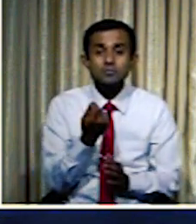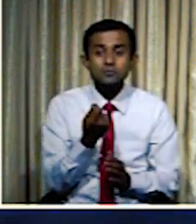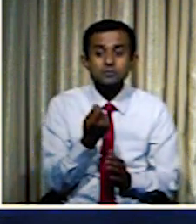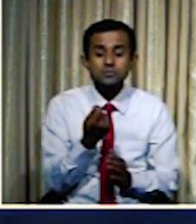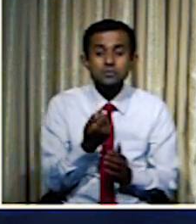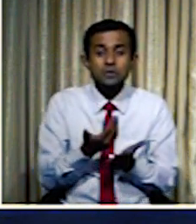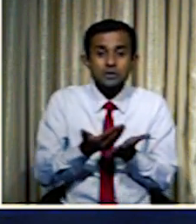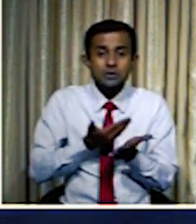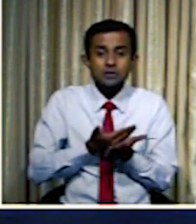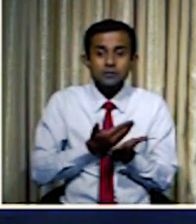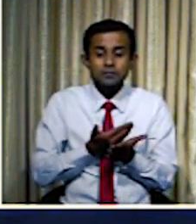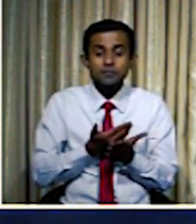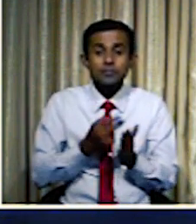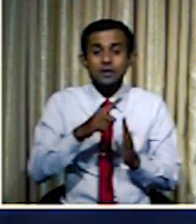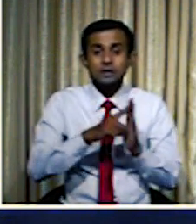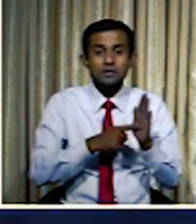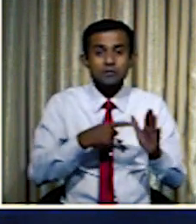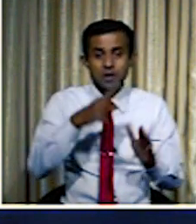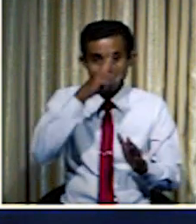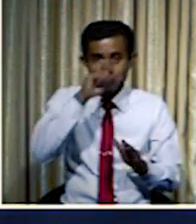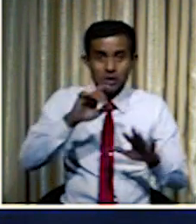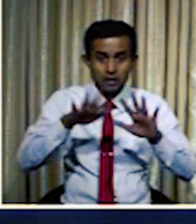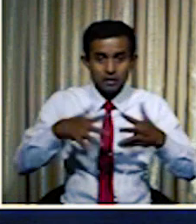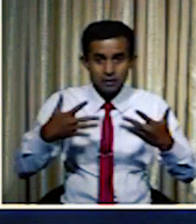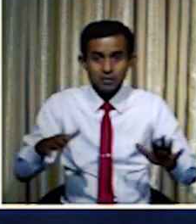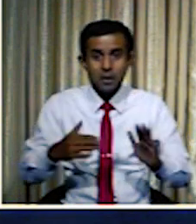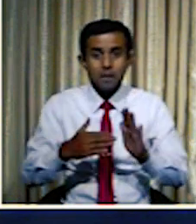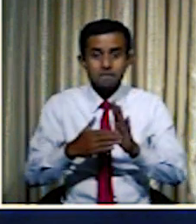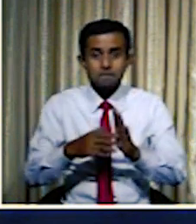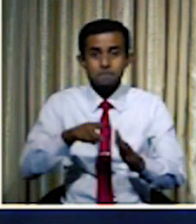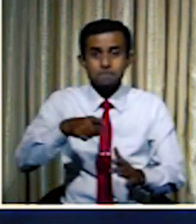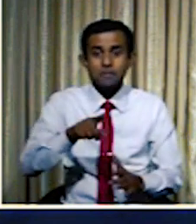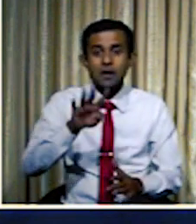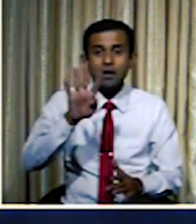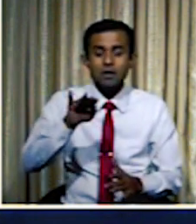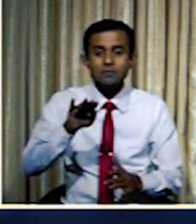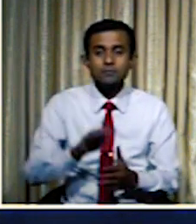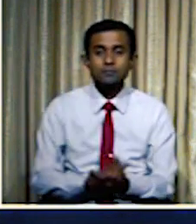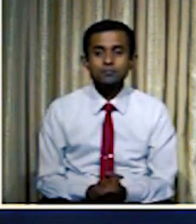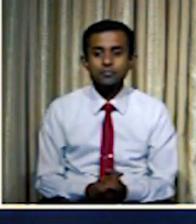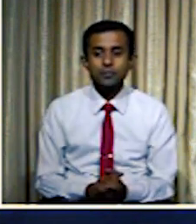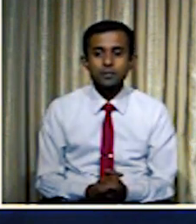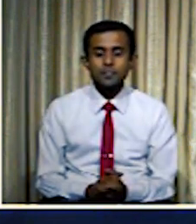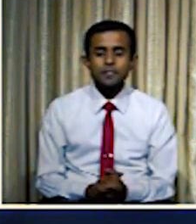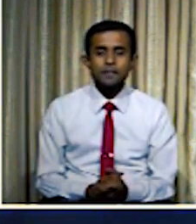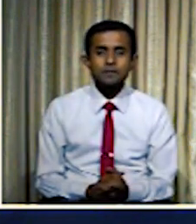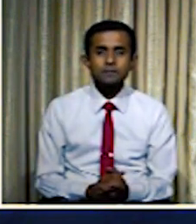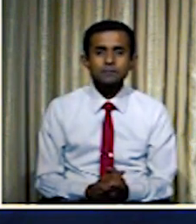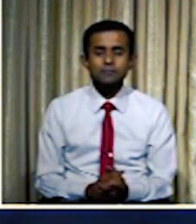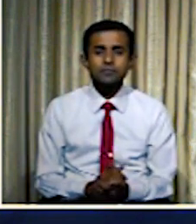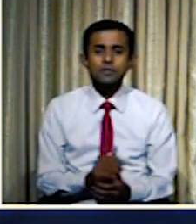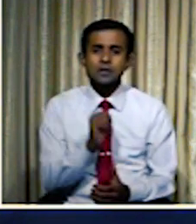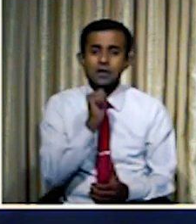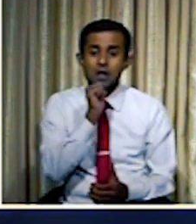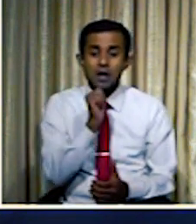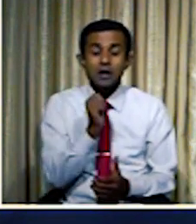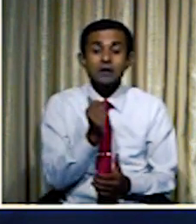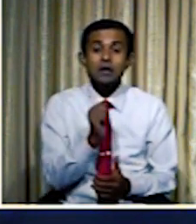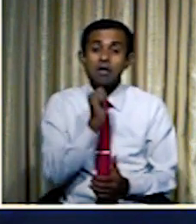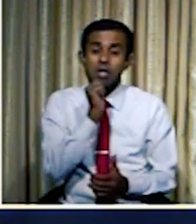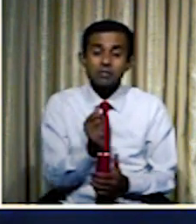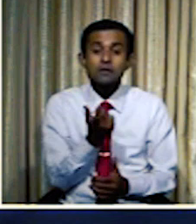අපිට ඉතුරු වෙන්නේ ජනවාරි මාසෙ ඉවර වෙනකොට ඩොලර් මිලියන 140ක් පමණයි. හැබැයි අත් වශයෙන්ම ද්‍රවශීලීව අතේ